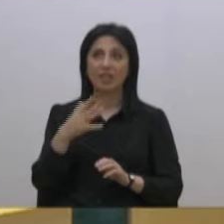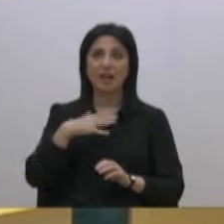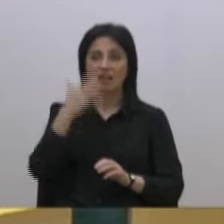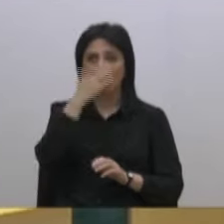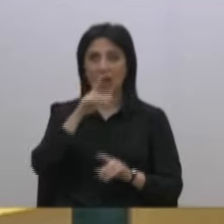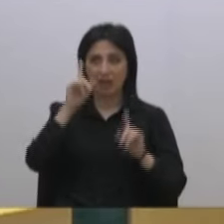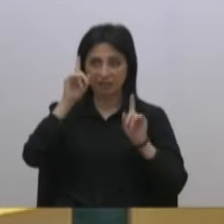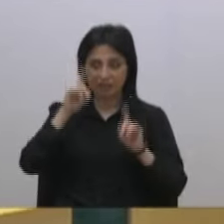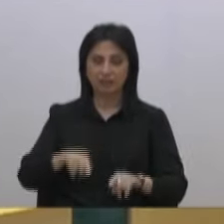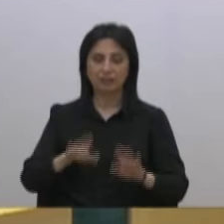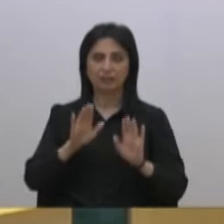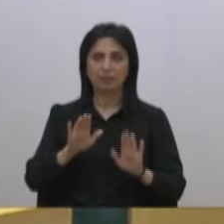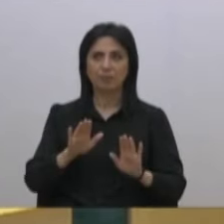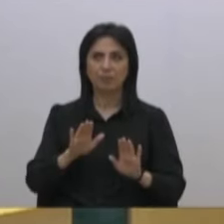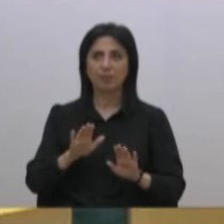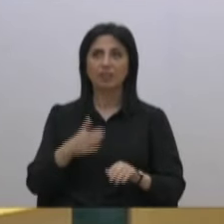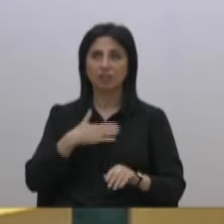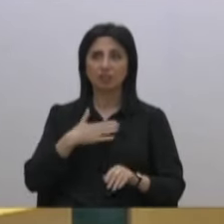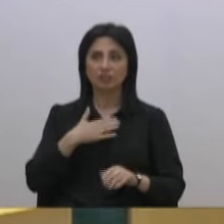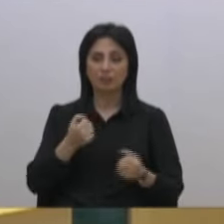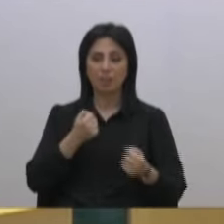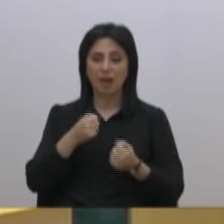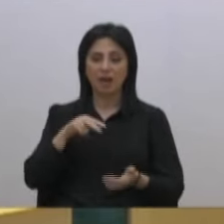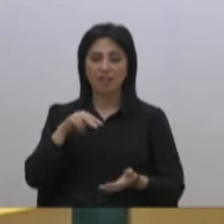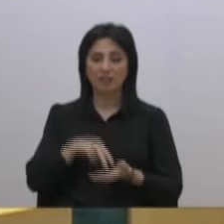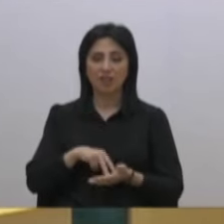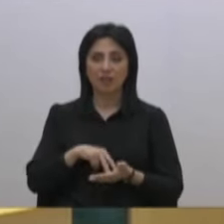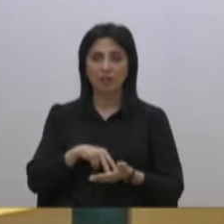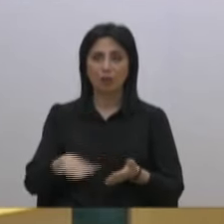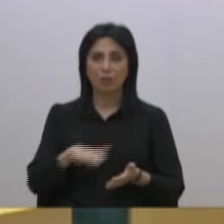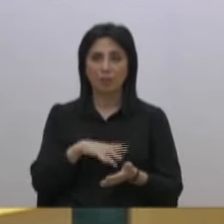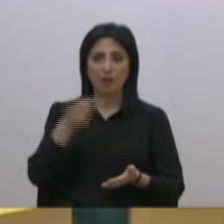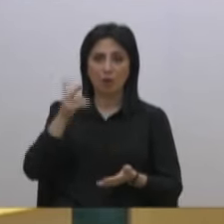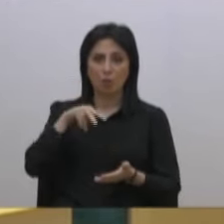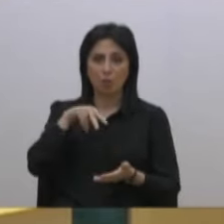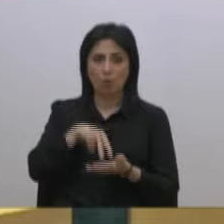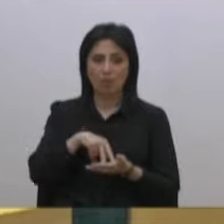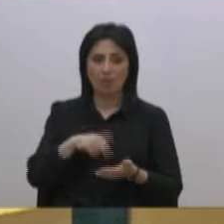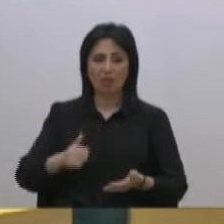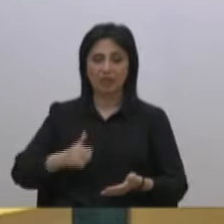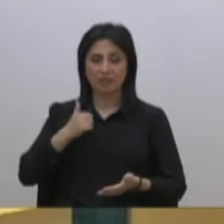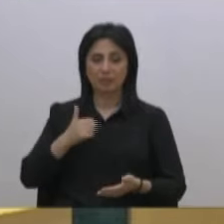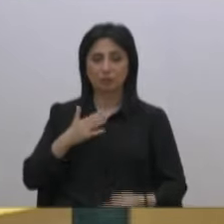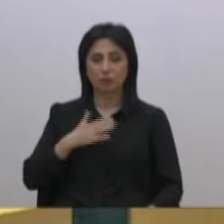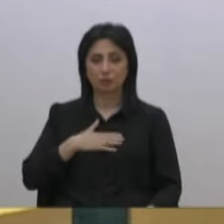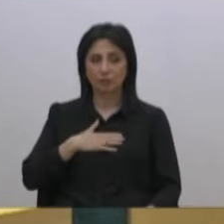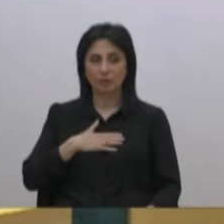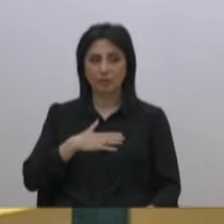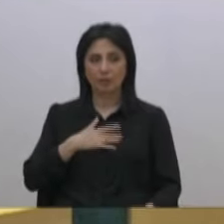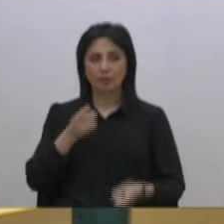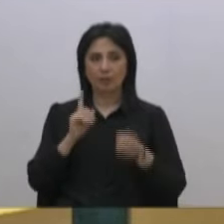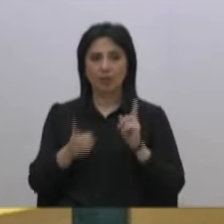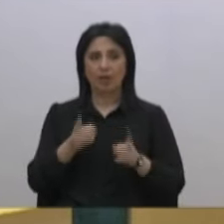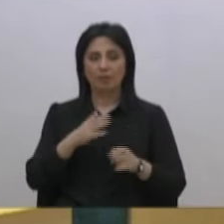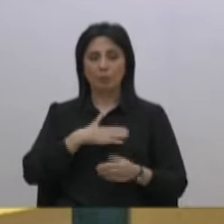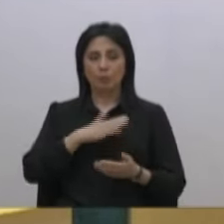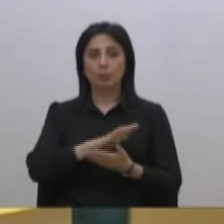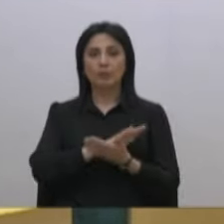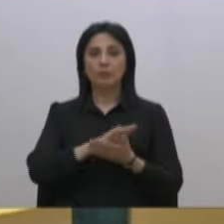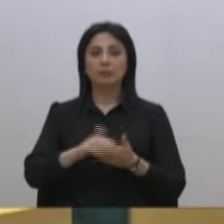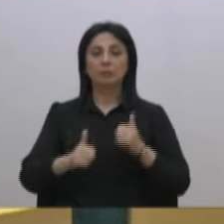ქართველი ხალხი, და ამიტომ არის, რომ ჩვენ მყარად გავართ ორფეხზე და ჩვენ ღირსებით, ჩვენი ნამდვილი